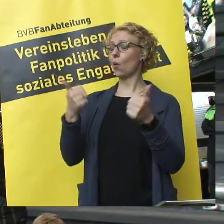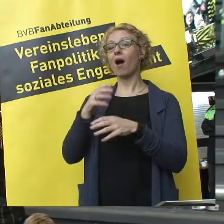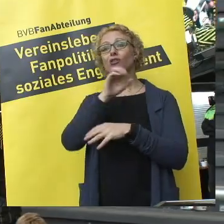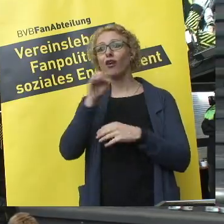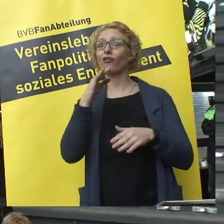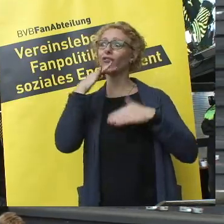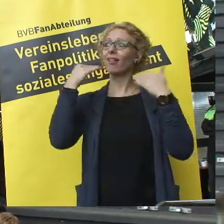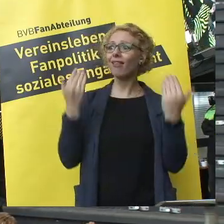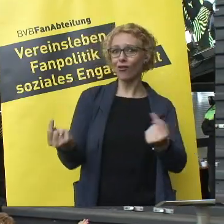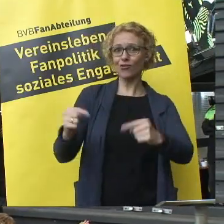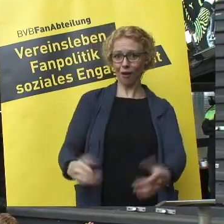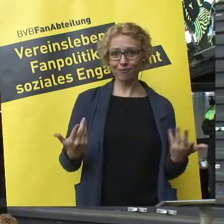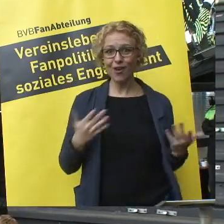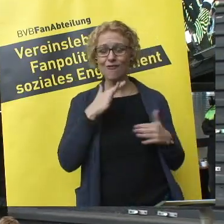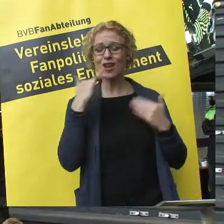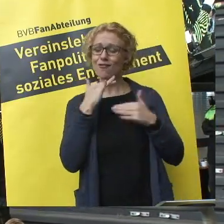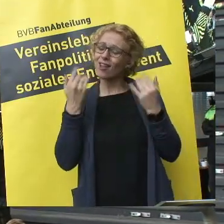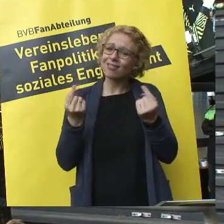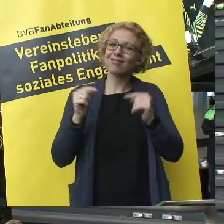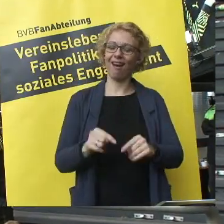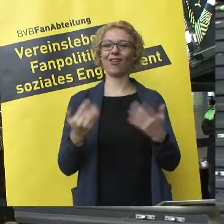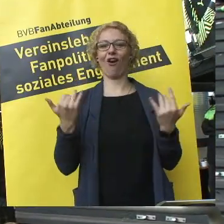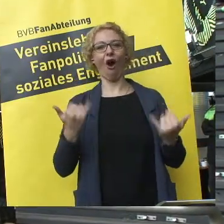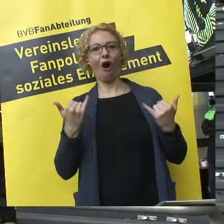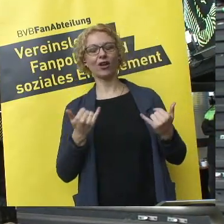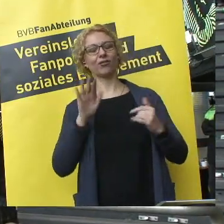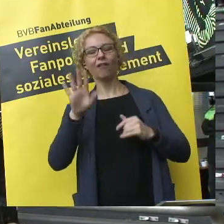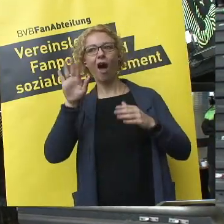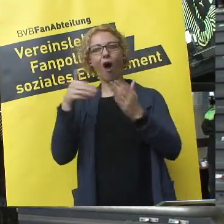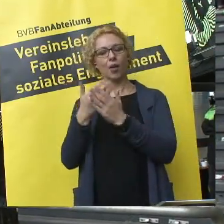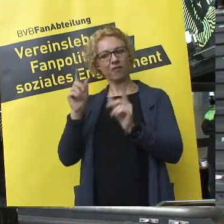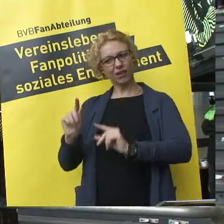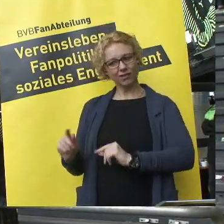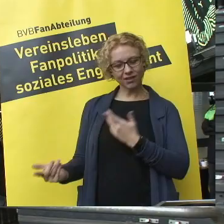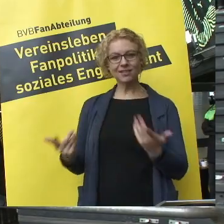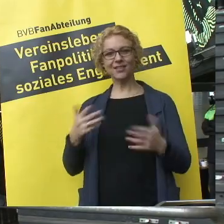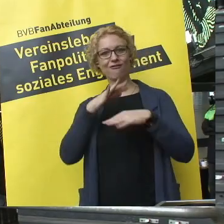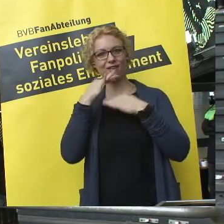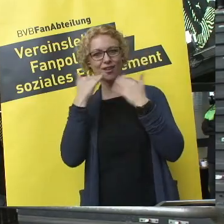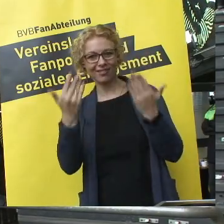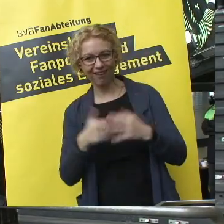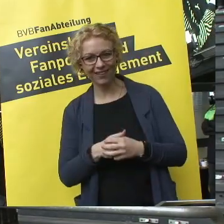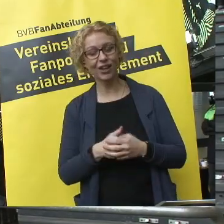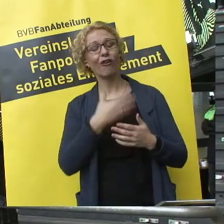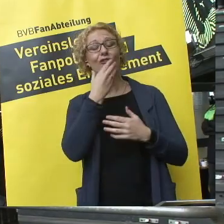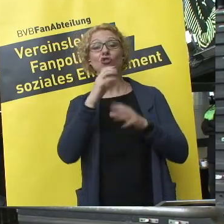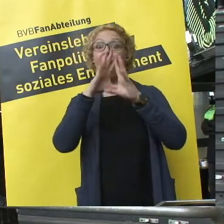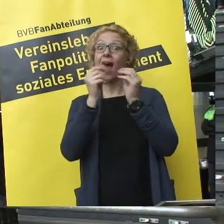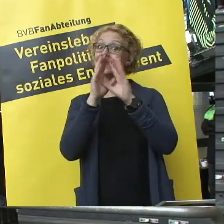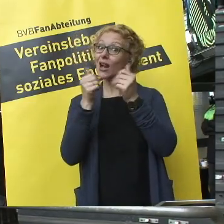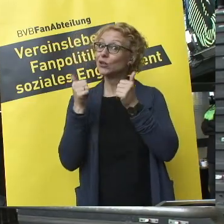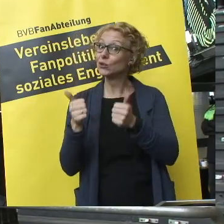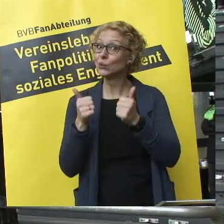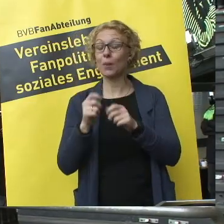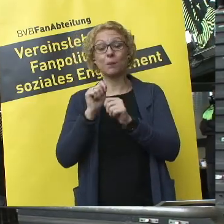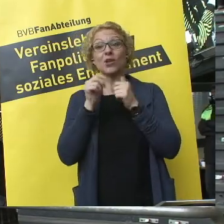Stefanie, vielen Dank, dass du heute hier warst. Vielen Dank, dass du uns heute einen Einblick in deine sportliche Welt gegeben hast. Und wir wünschen natürlich alles, alles Gute.